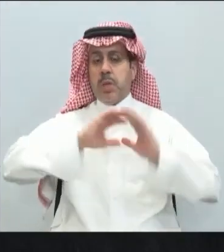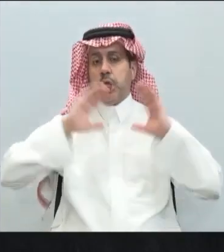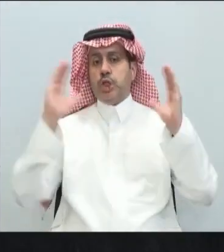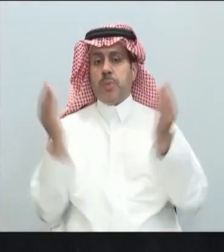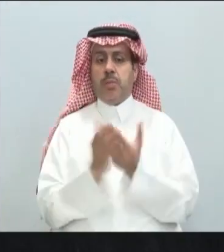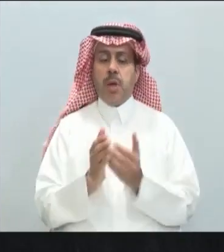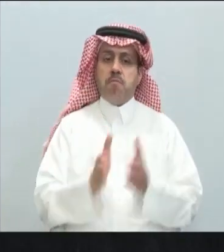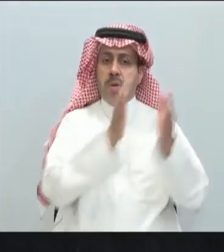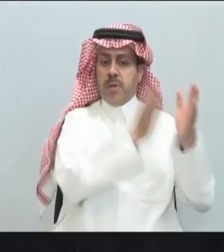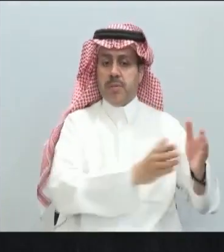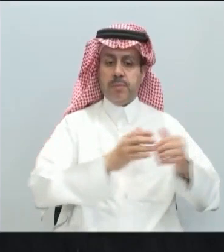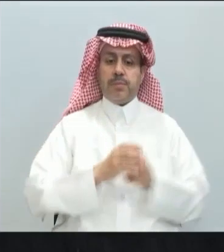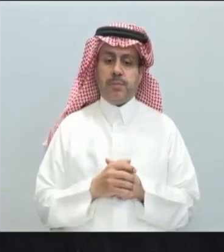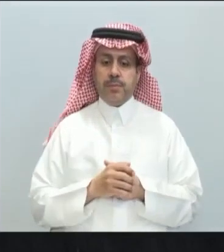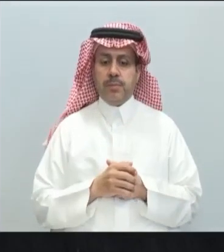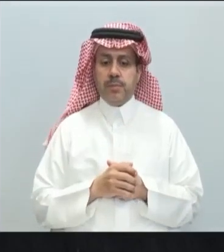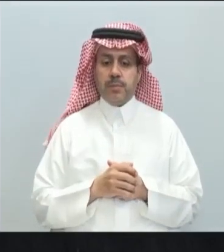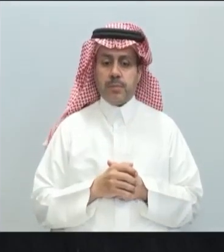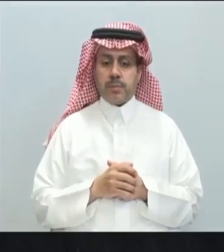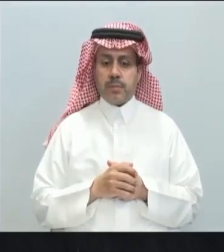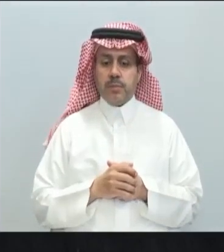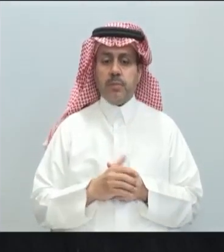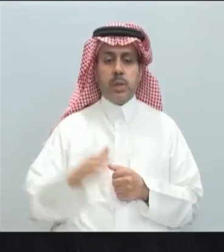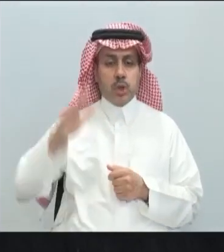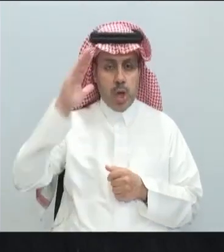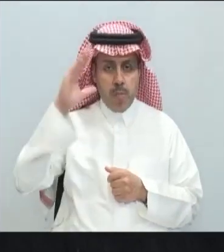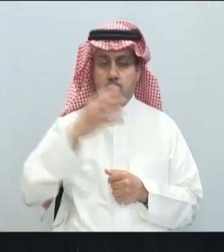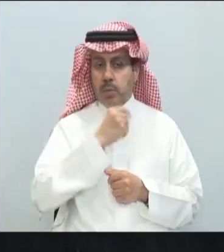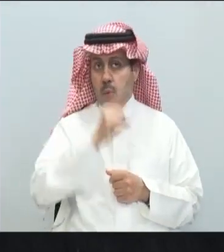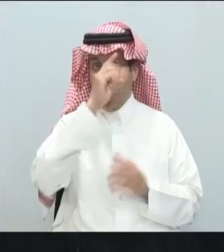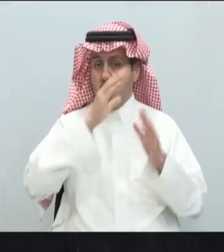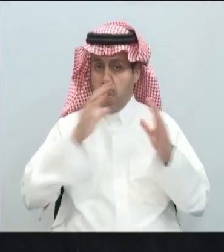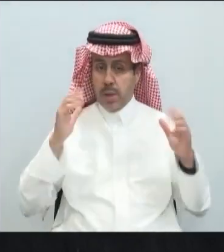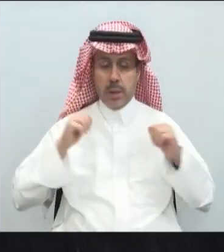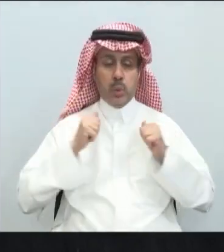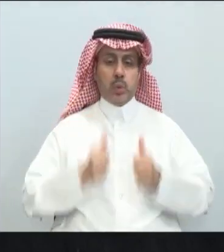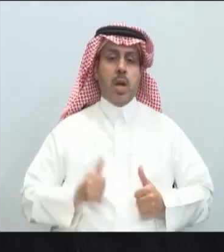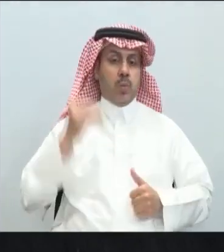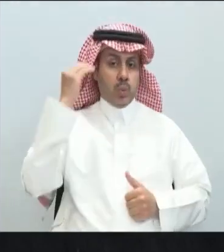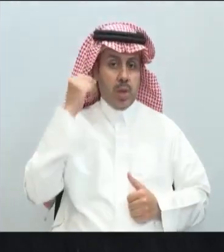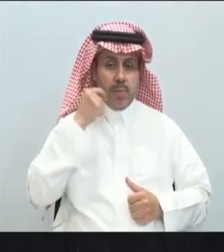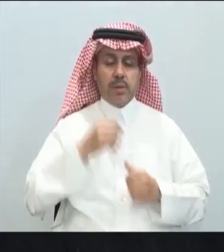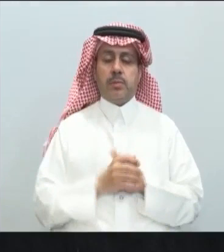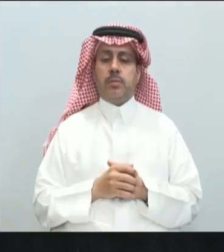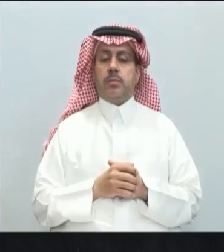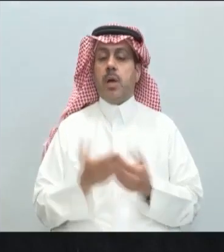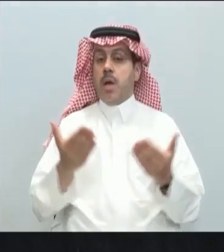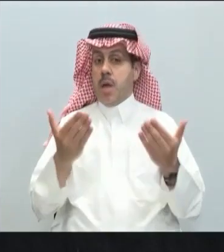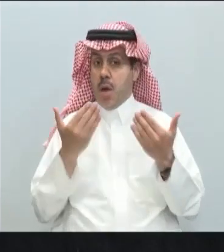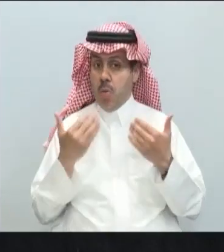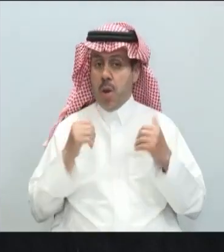اجمعين اما بعد ايها الطلاب والطالبات سلام الله عليكم ورحمته وبركاته وحياكم الله تعالى